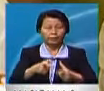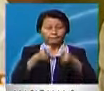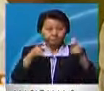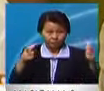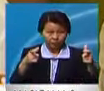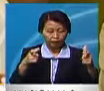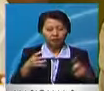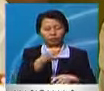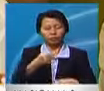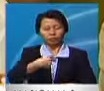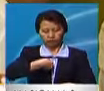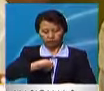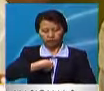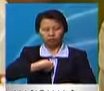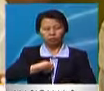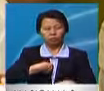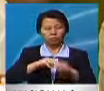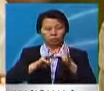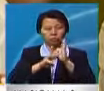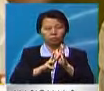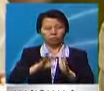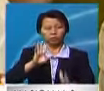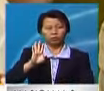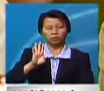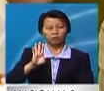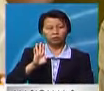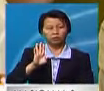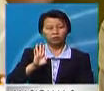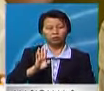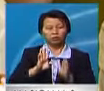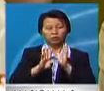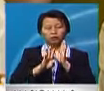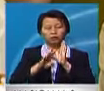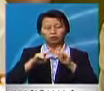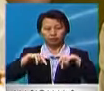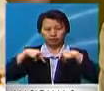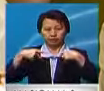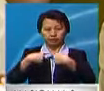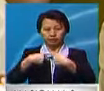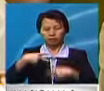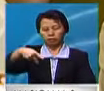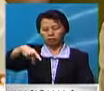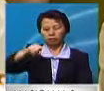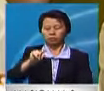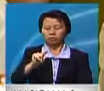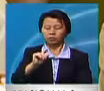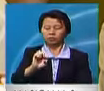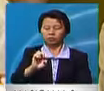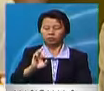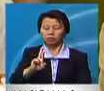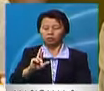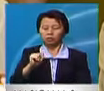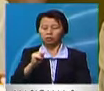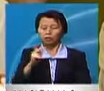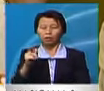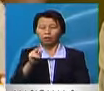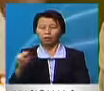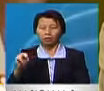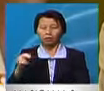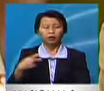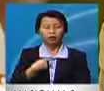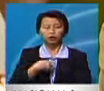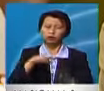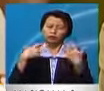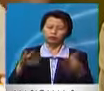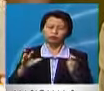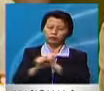saya bagi pihak parti saya, parti gerakan, kita juga telah bersiap